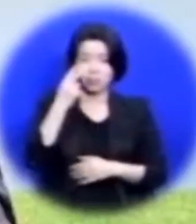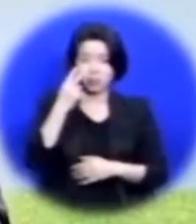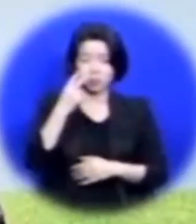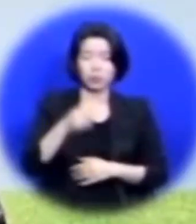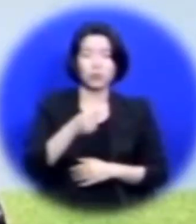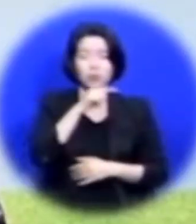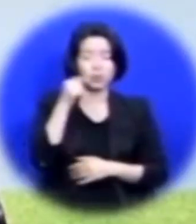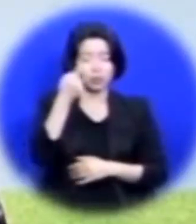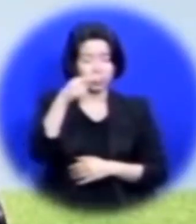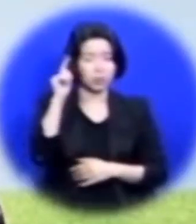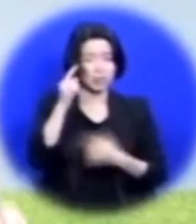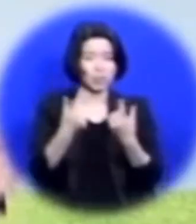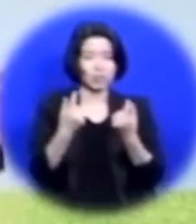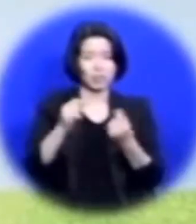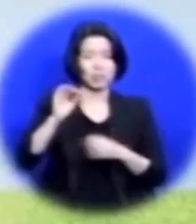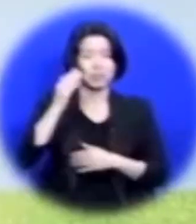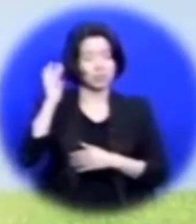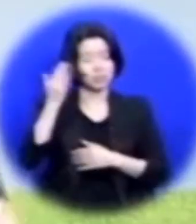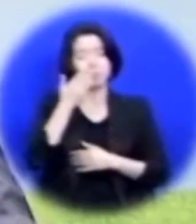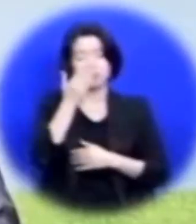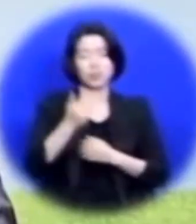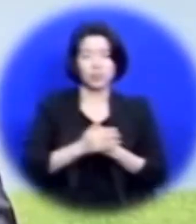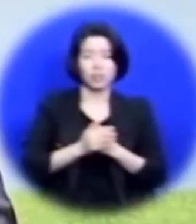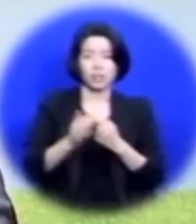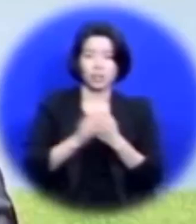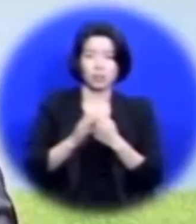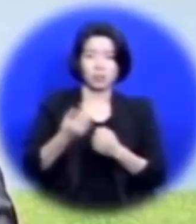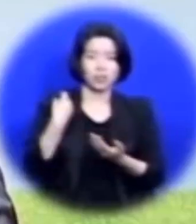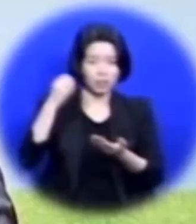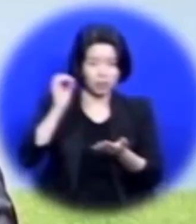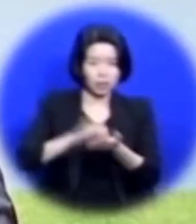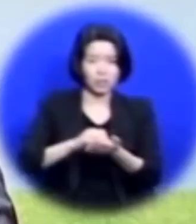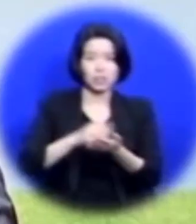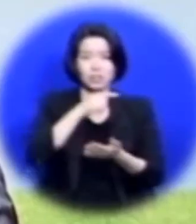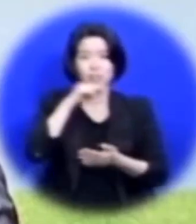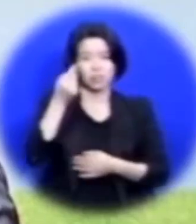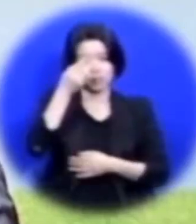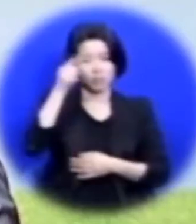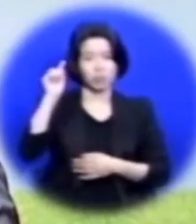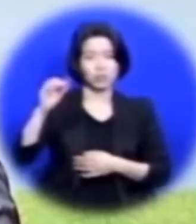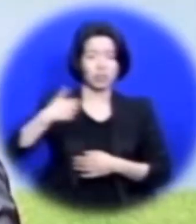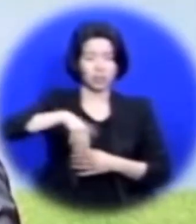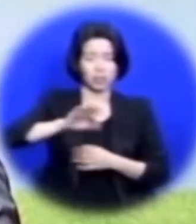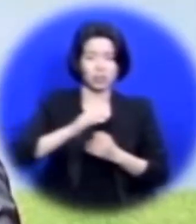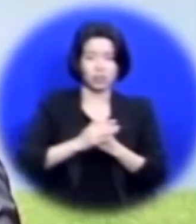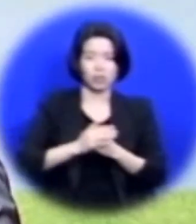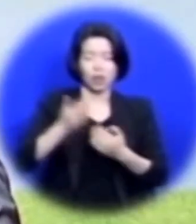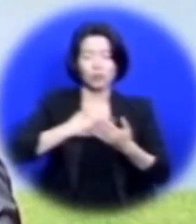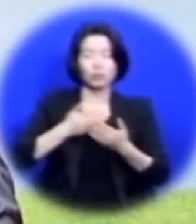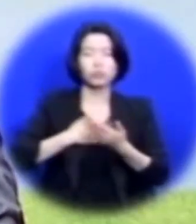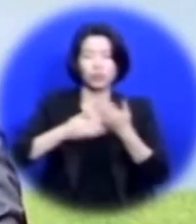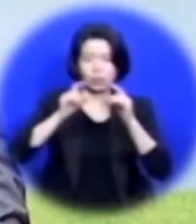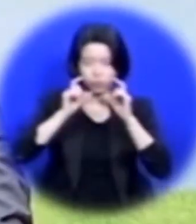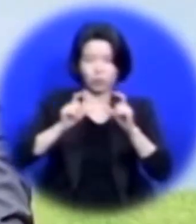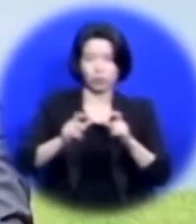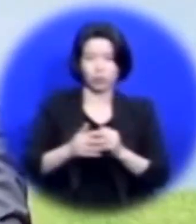같이 되겠구나 그리고 다시 러시아로 돌아갔다 는 두려운 경우 거지요